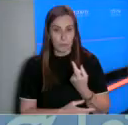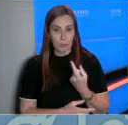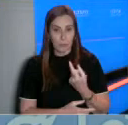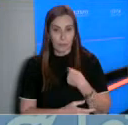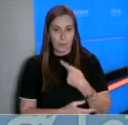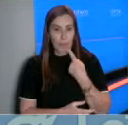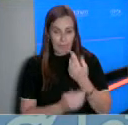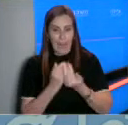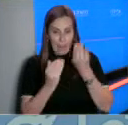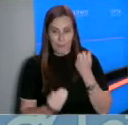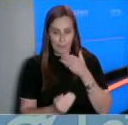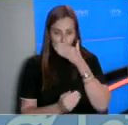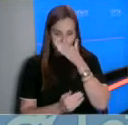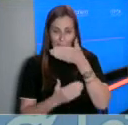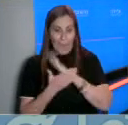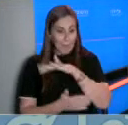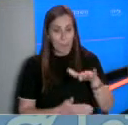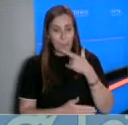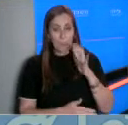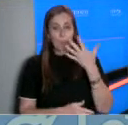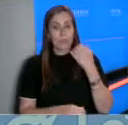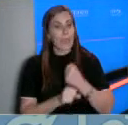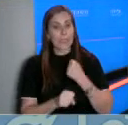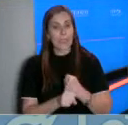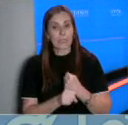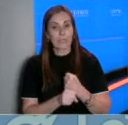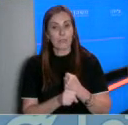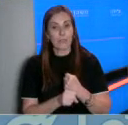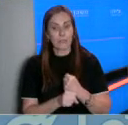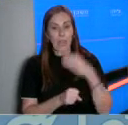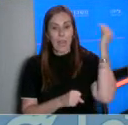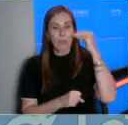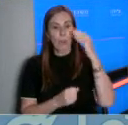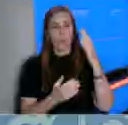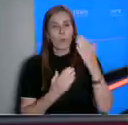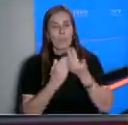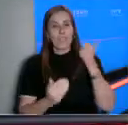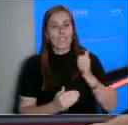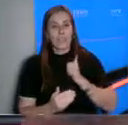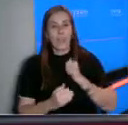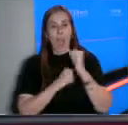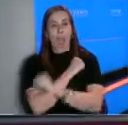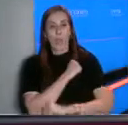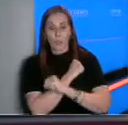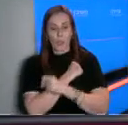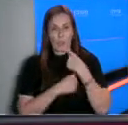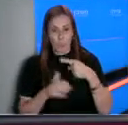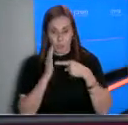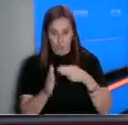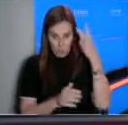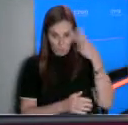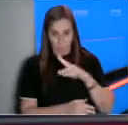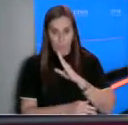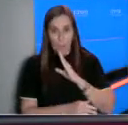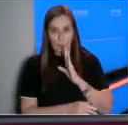אני אתן לך את זה עוד לפני כן, חלק מהם אמרו, בואו נלך לעשות עתודה, אוקיי? עכשיו, ניתן זה בדוגמה שתבין